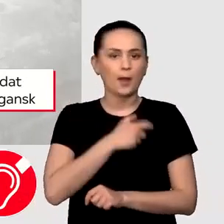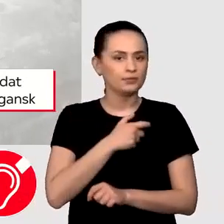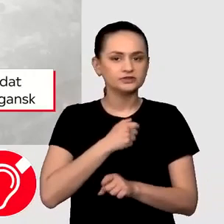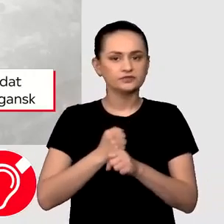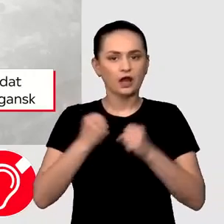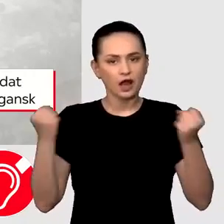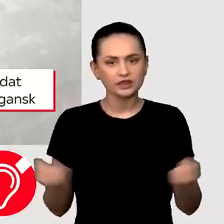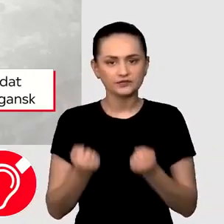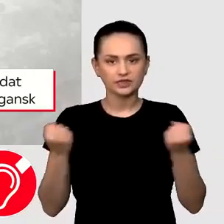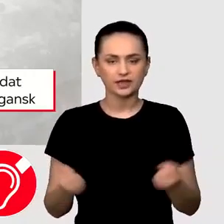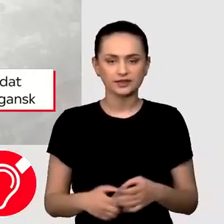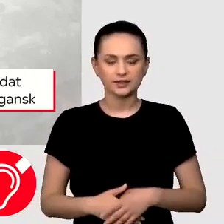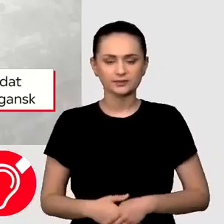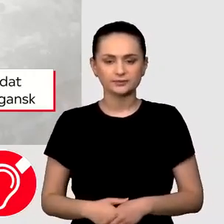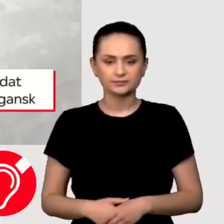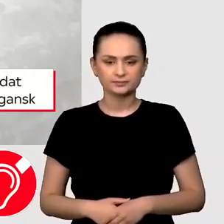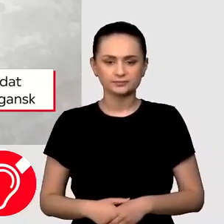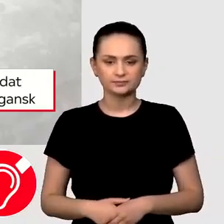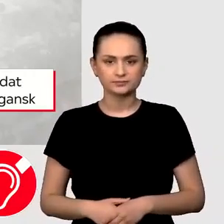nu și-au putut efectua activitatea.